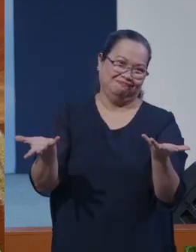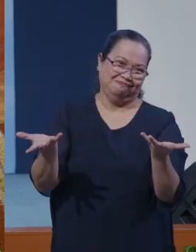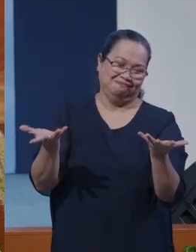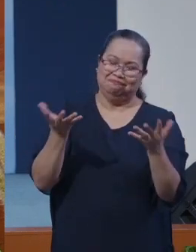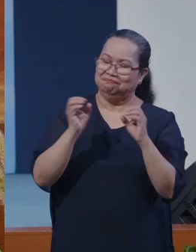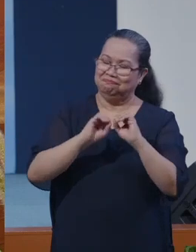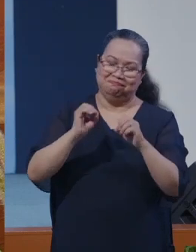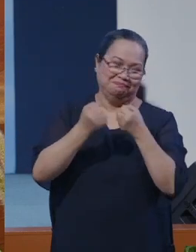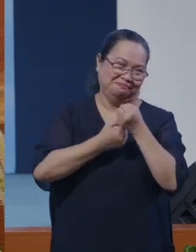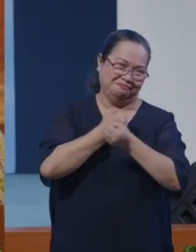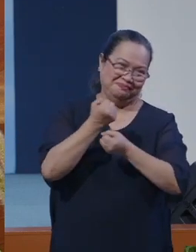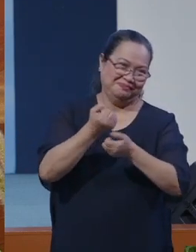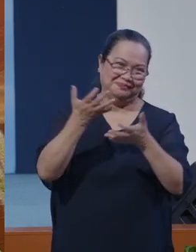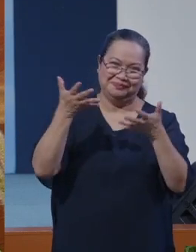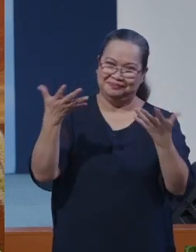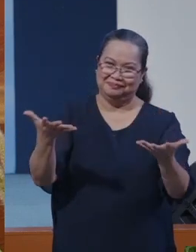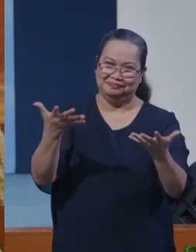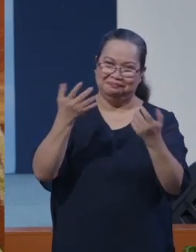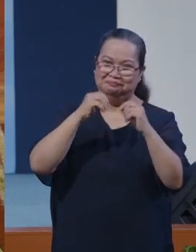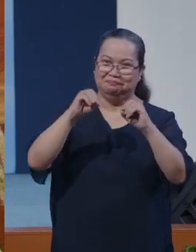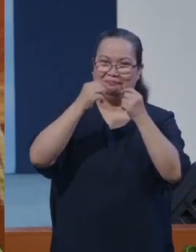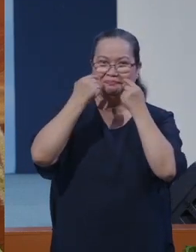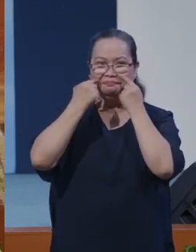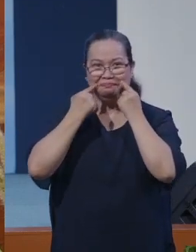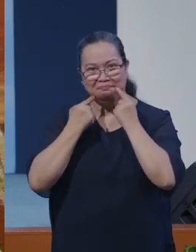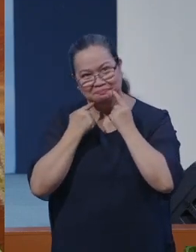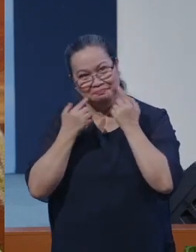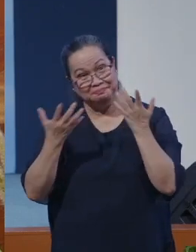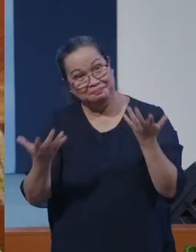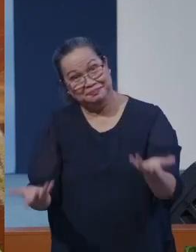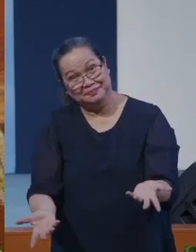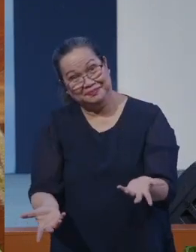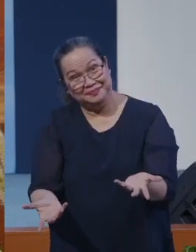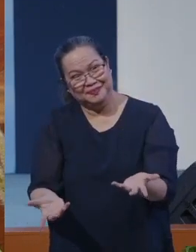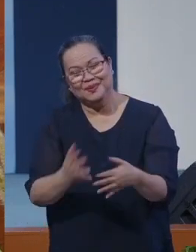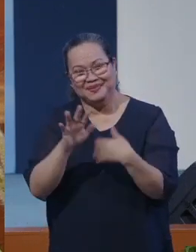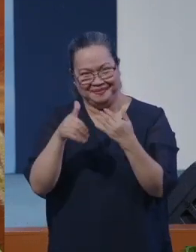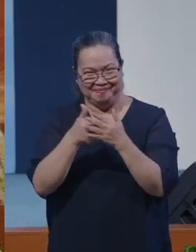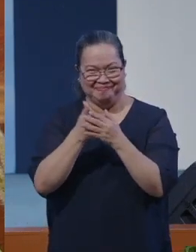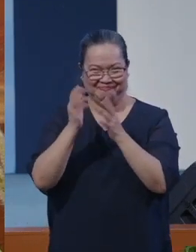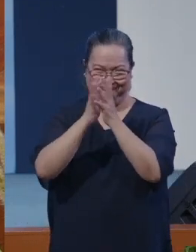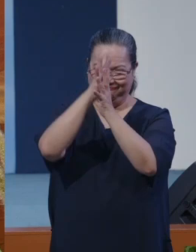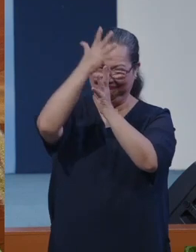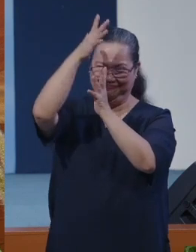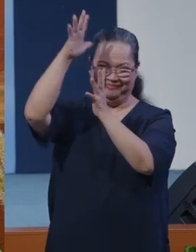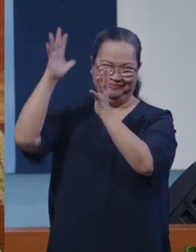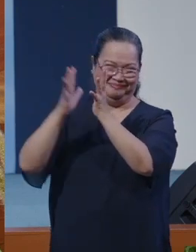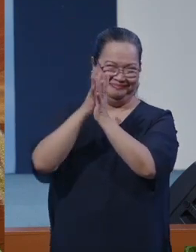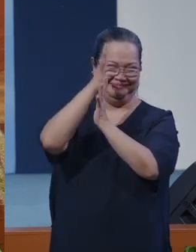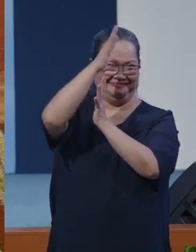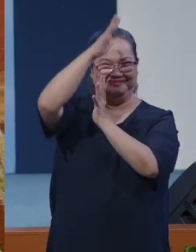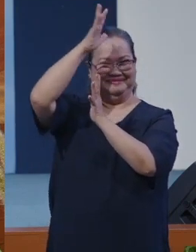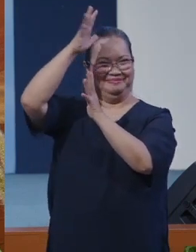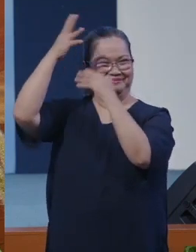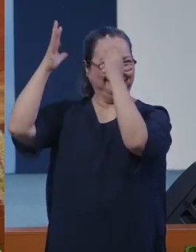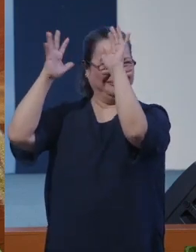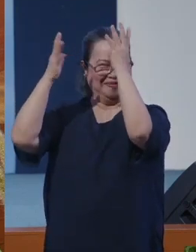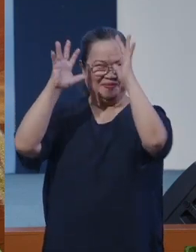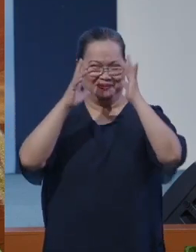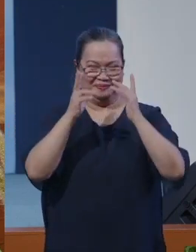pighati, wala ng tears, puro kalwalhatian, puro